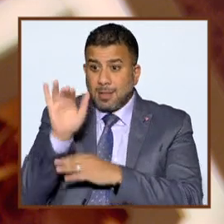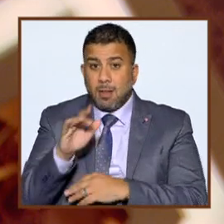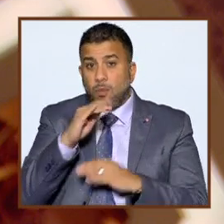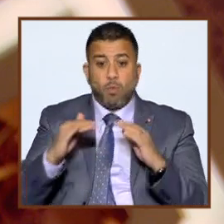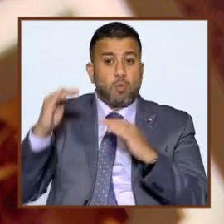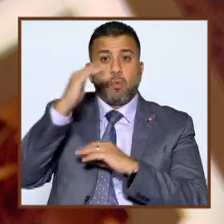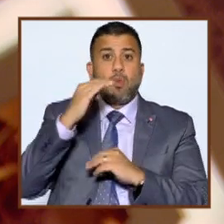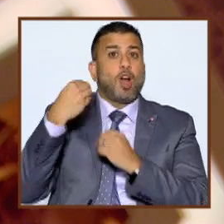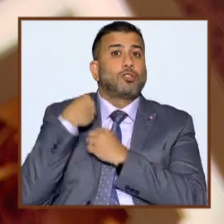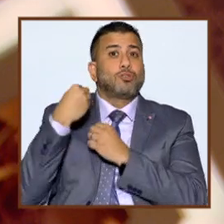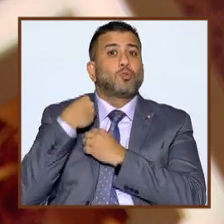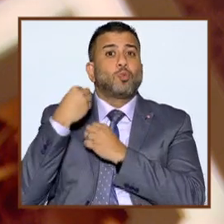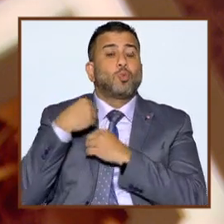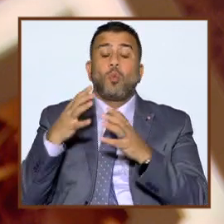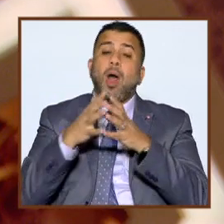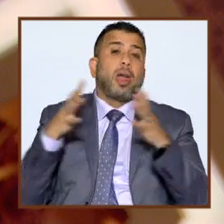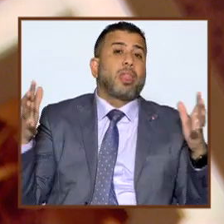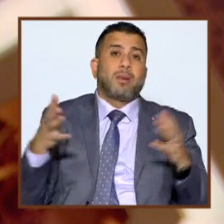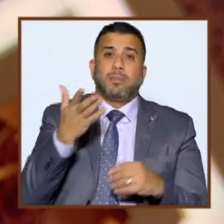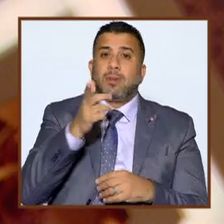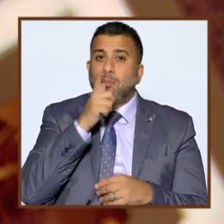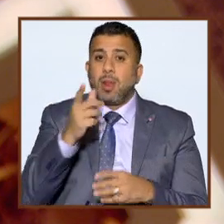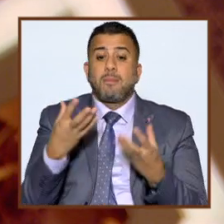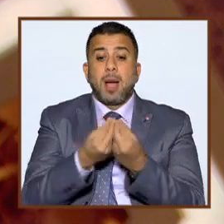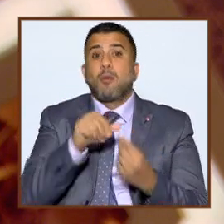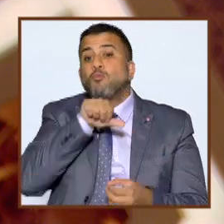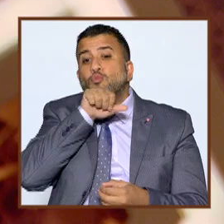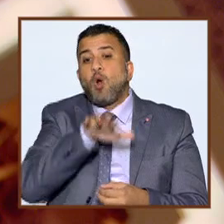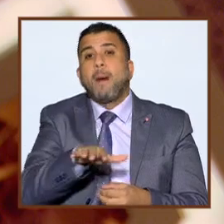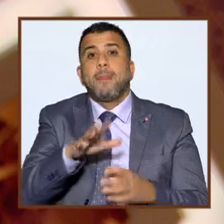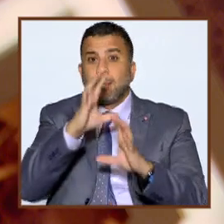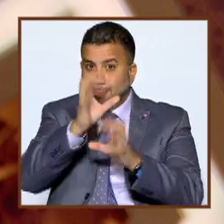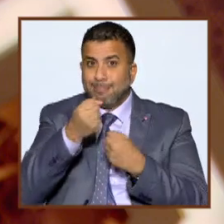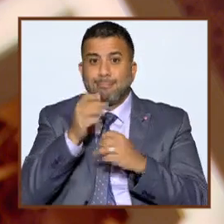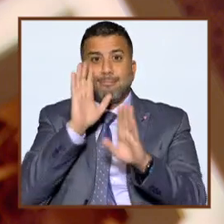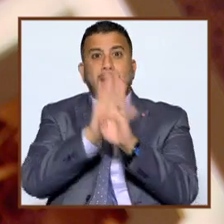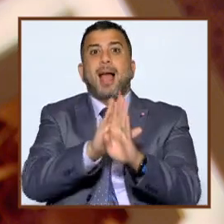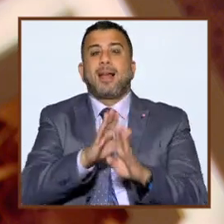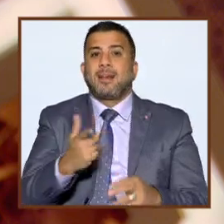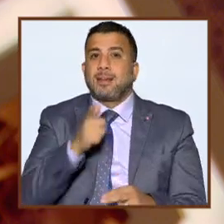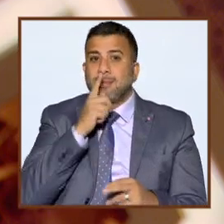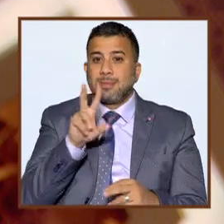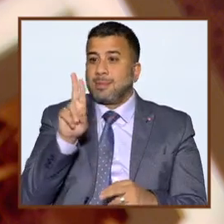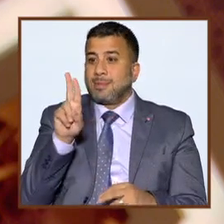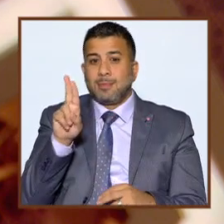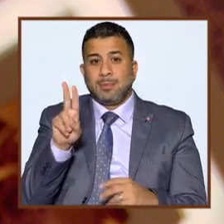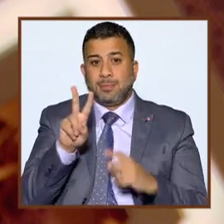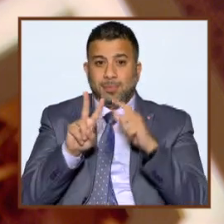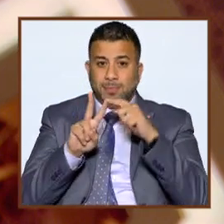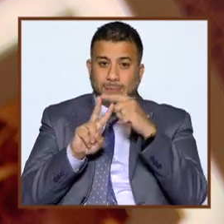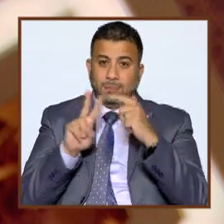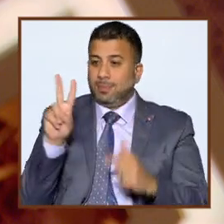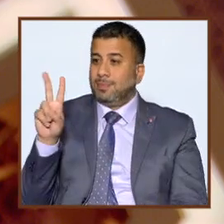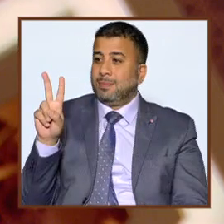مرتبة عظيمة، وأنه هو والنبي عليه الصلاة والسلام من حيث القرب كما بين